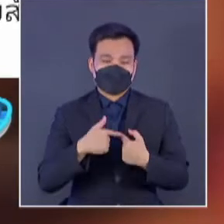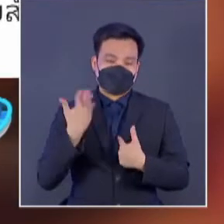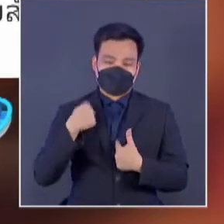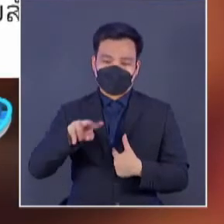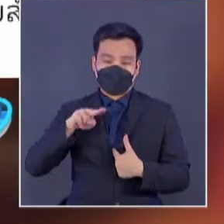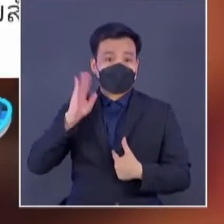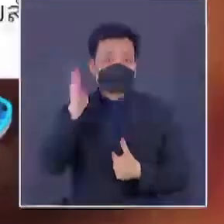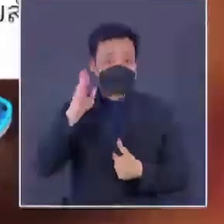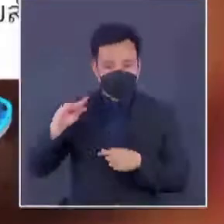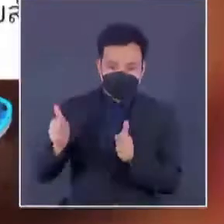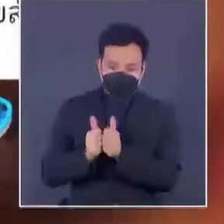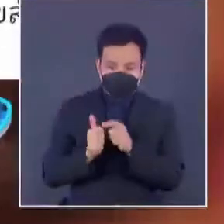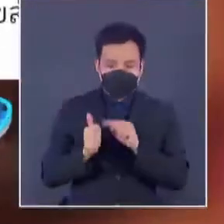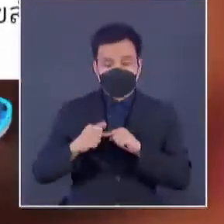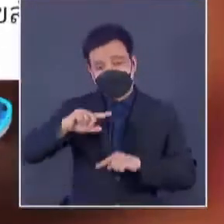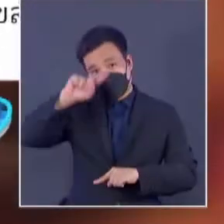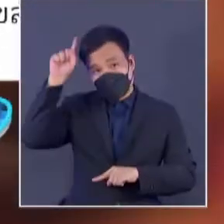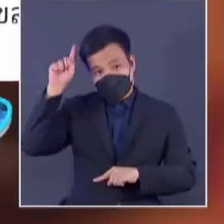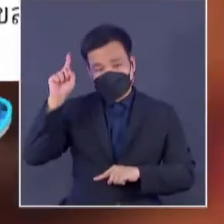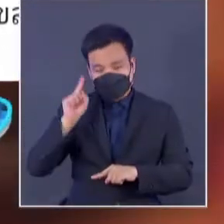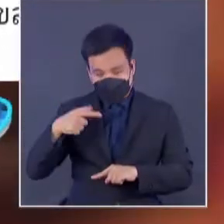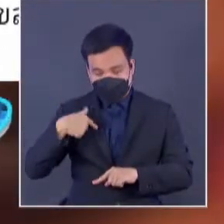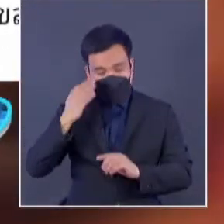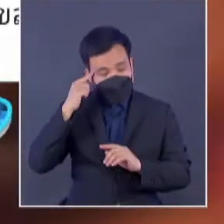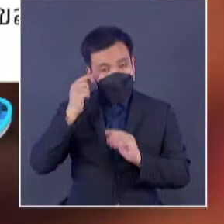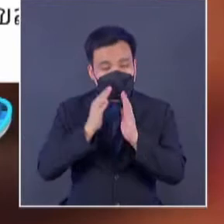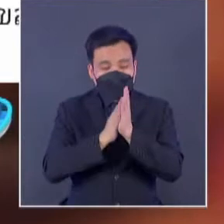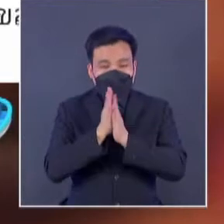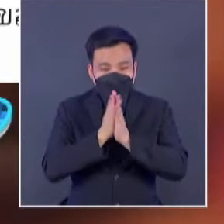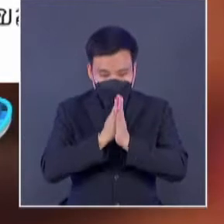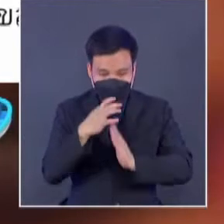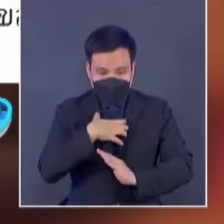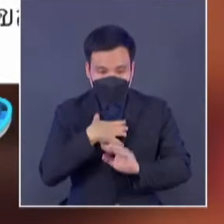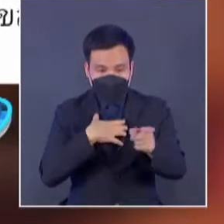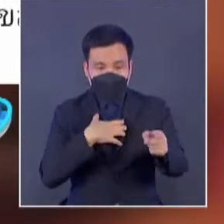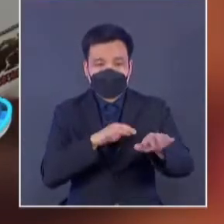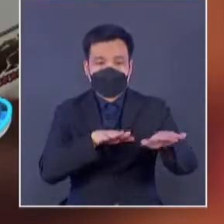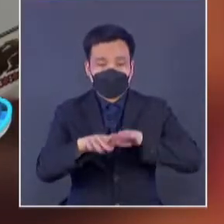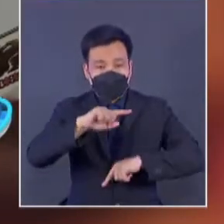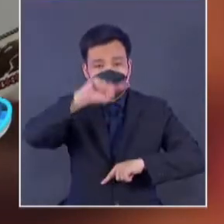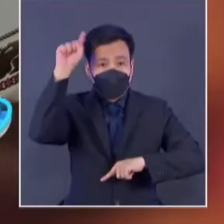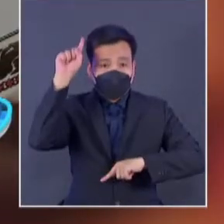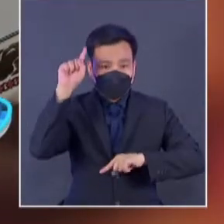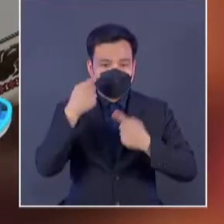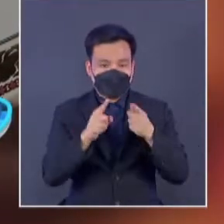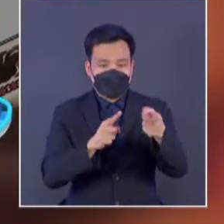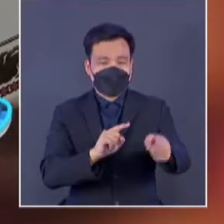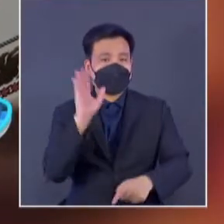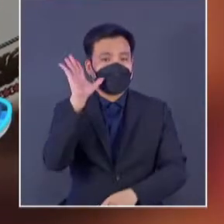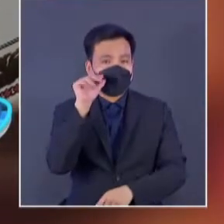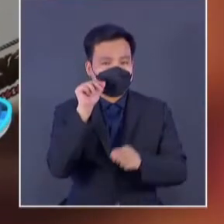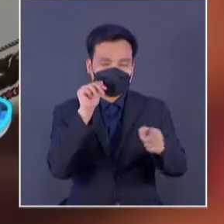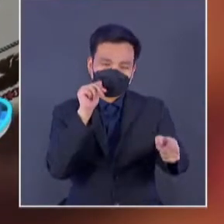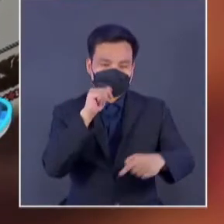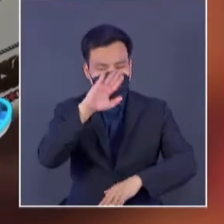พ่อว่าจะบวชพร้อมพ่อถ้าหากพ่อหายดีเพราะว่าพอตั้งใจที่จะบวชแต่เนื่องจากเดือนที่ผ่านมาสุขภาพของพ่อไม่